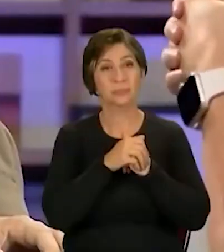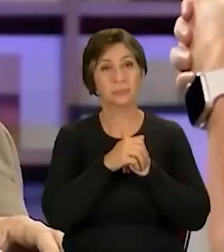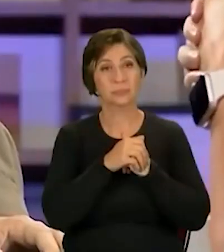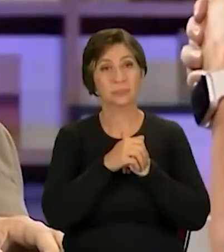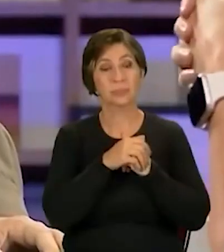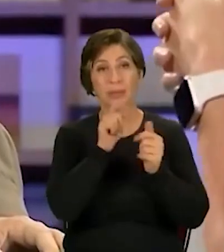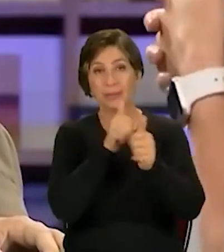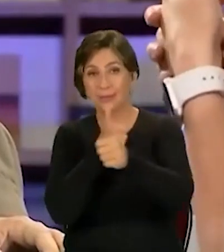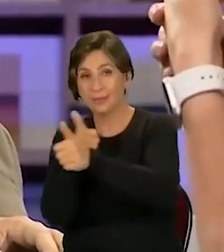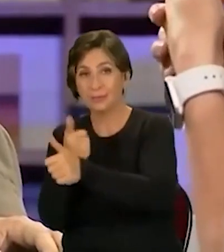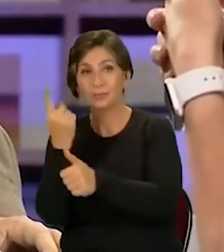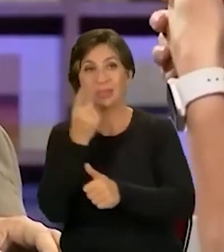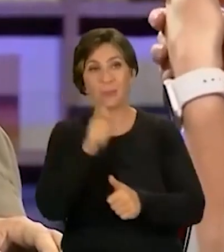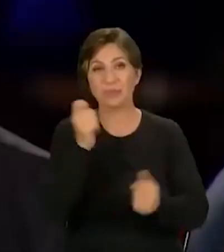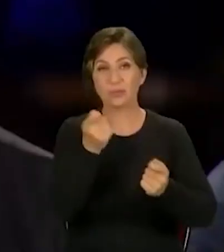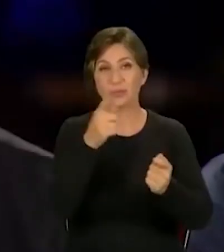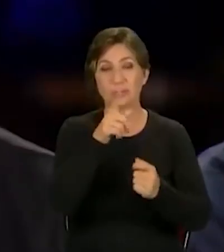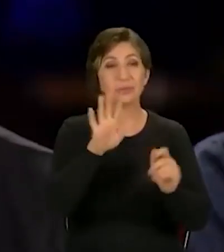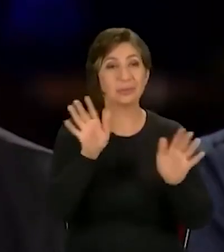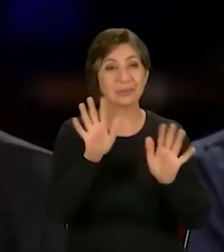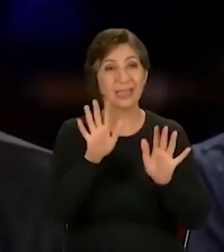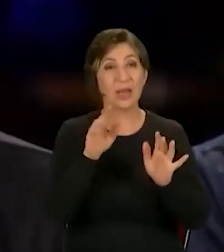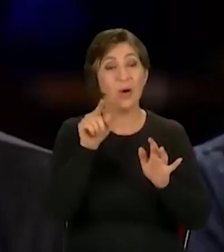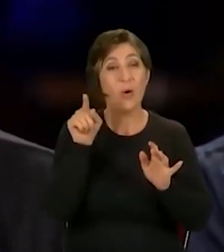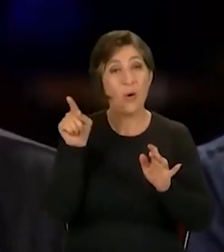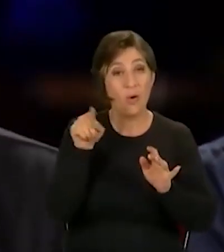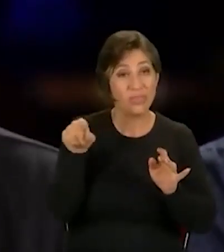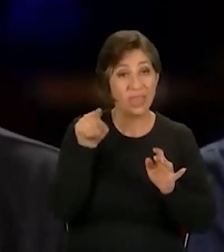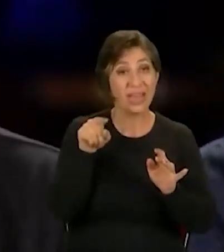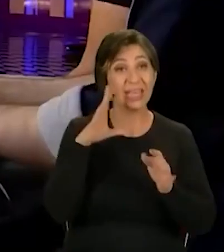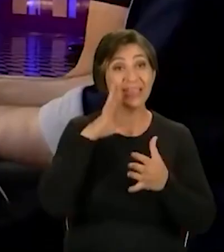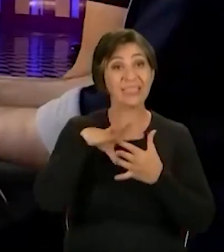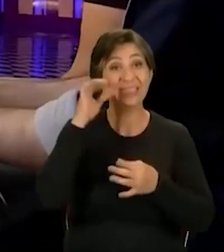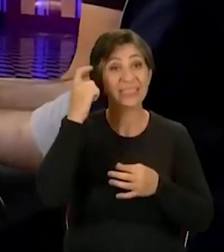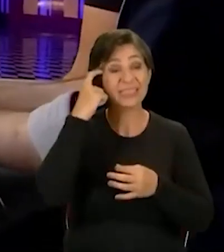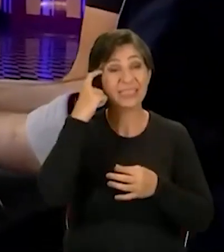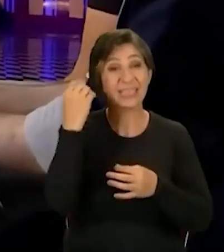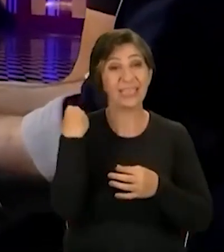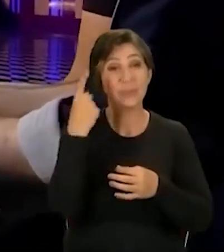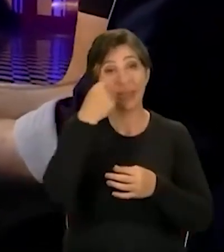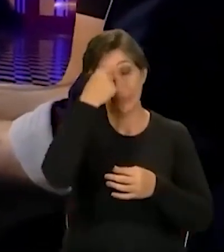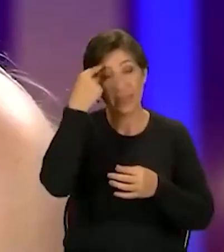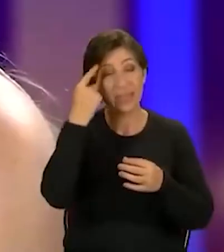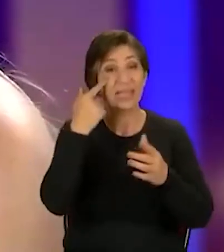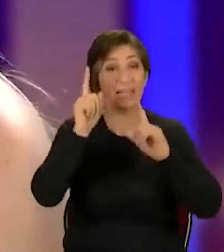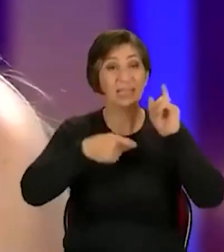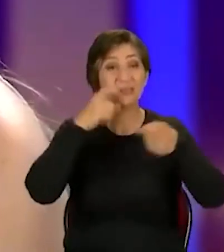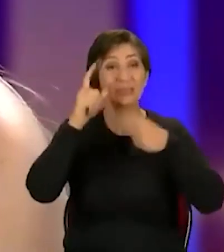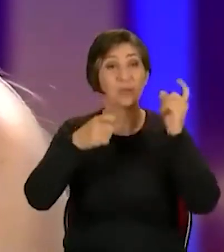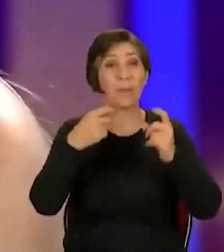şey yapmaya çalışıyorsun doktor. Yok, onlar insan zihninin yeni bir imkanını evet. keşfediyorlar.